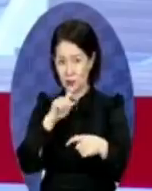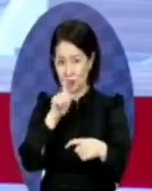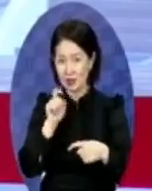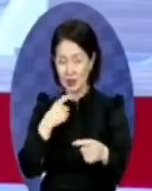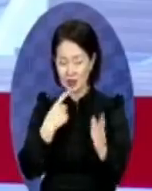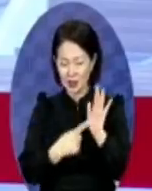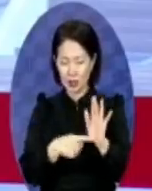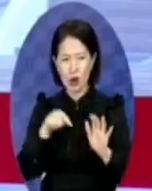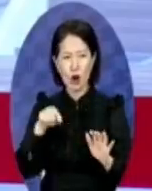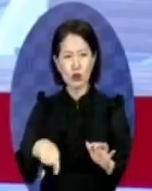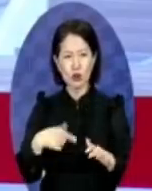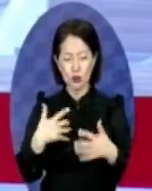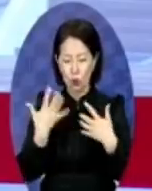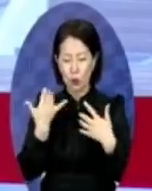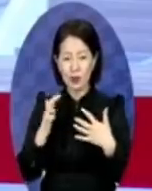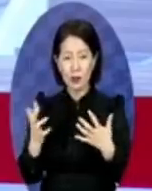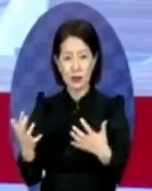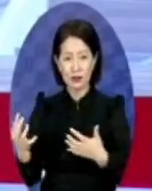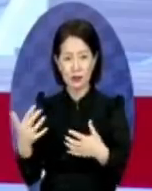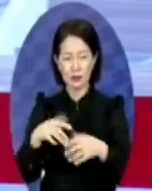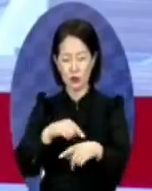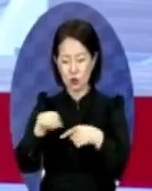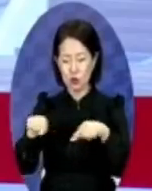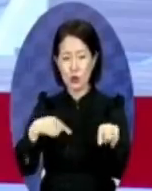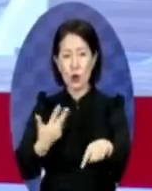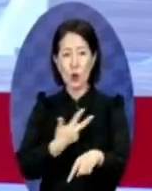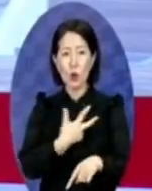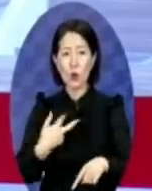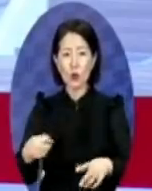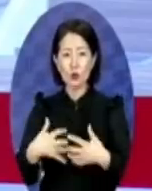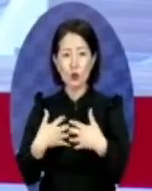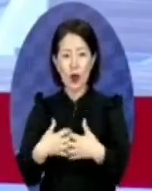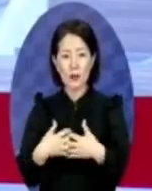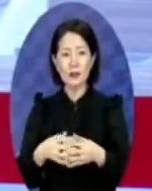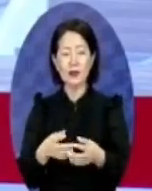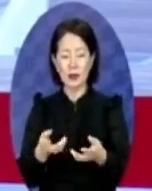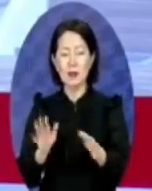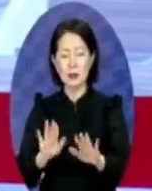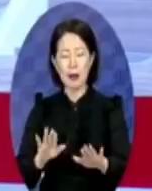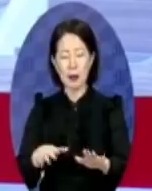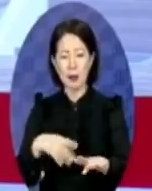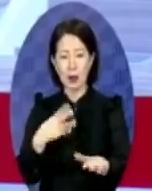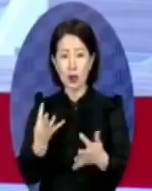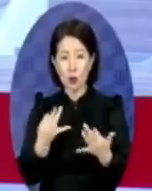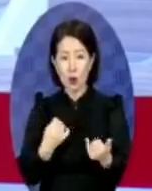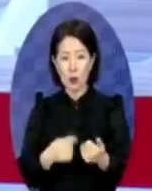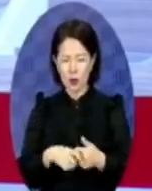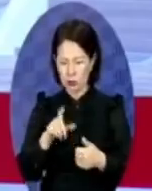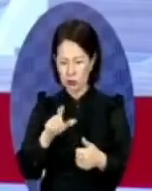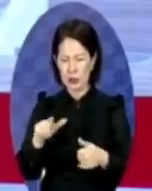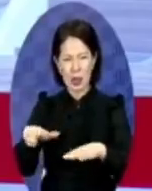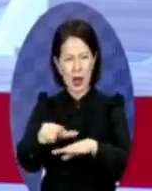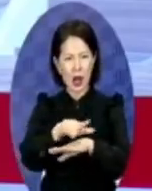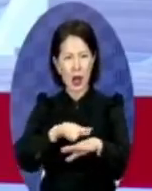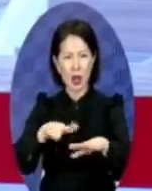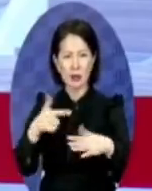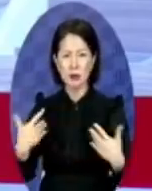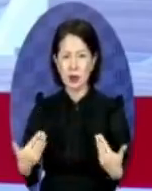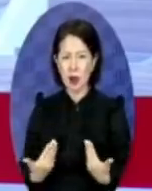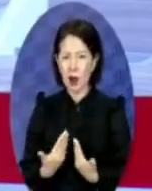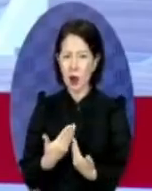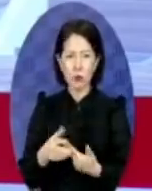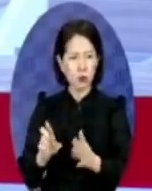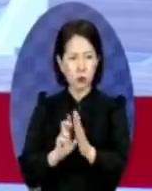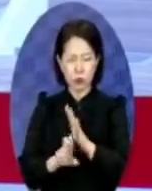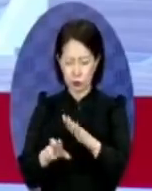байдлаар 303 ан амьтад нутгалж байгаа гэсэн тоо байдаг. За сүүлийн үед ан амьтад нутгалах одоо газаргүй болсноос суурьшлийн бүс рүү